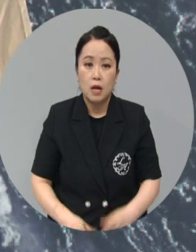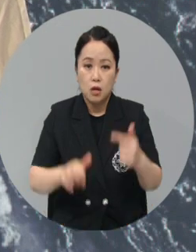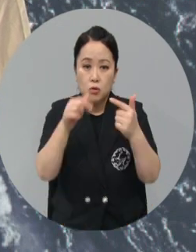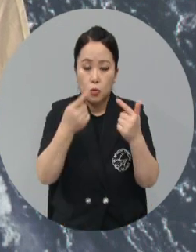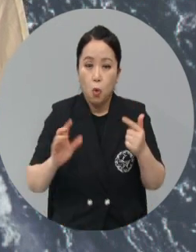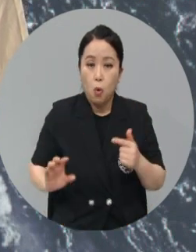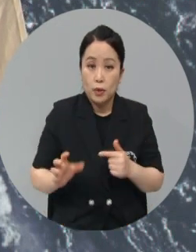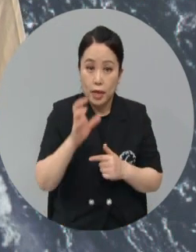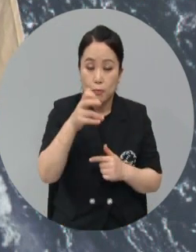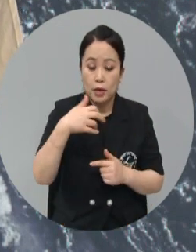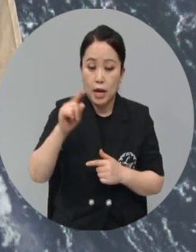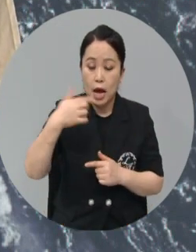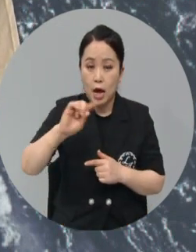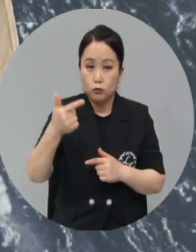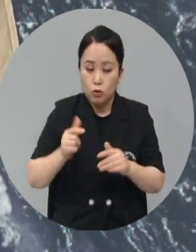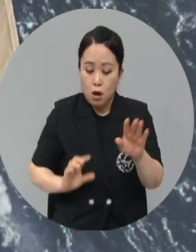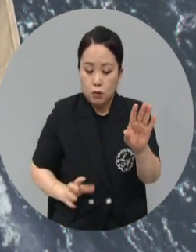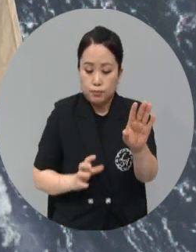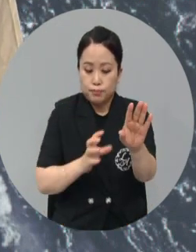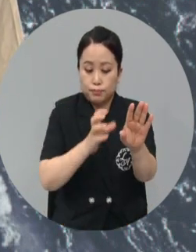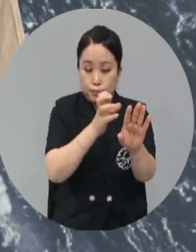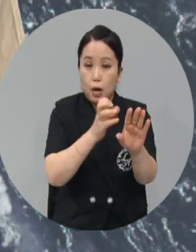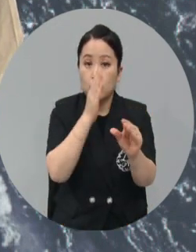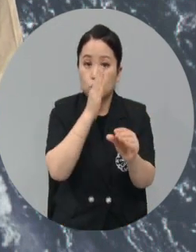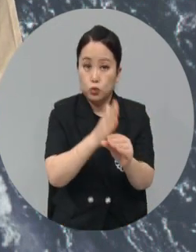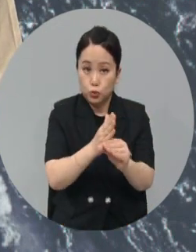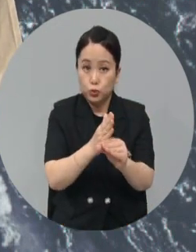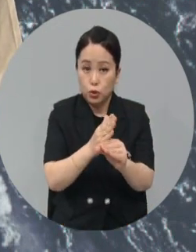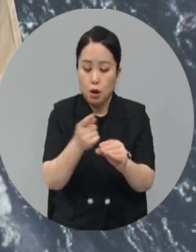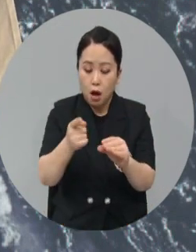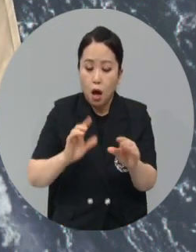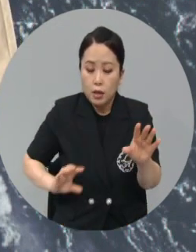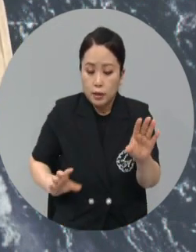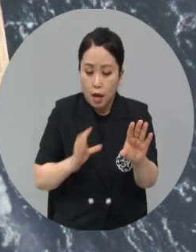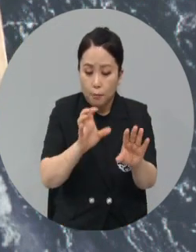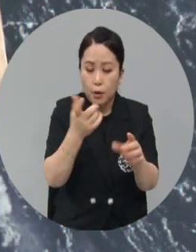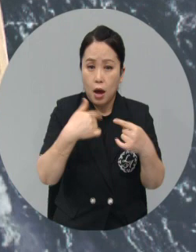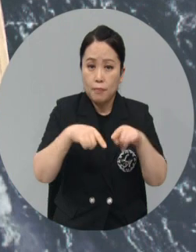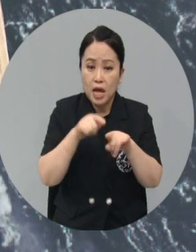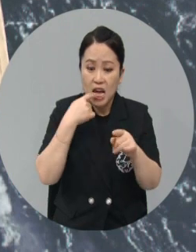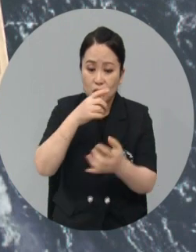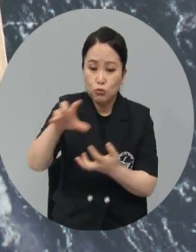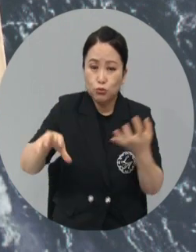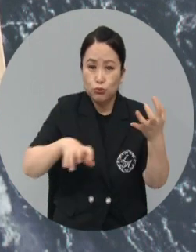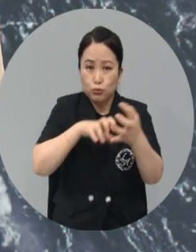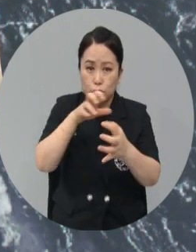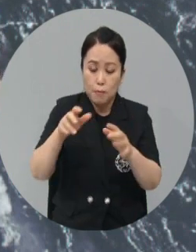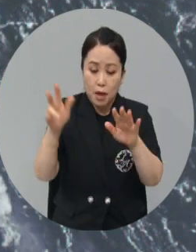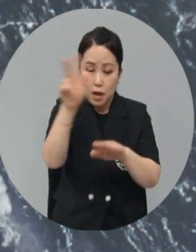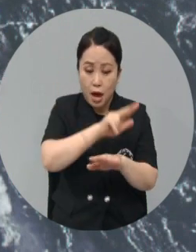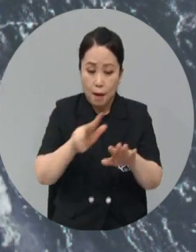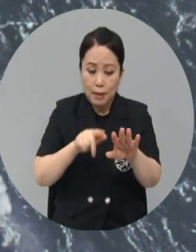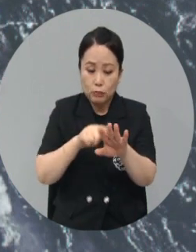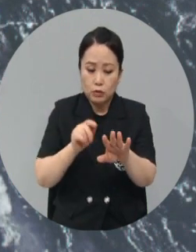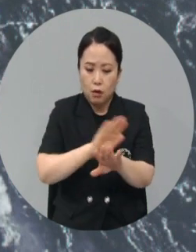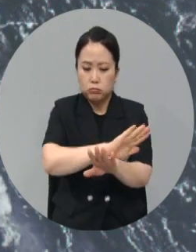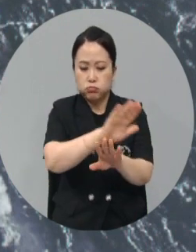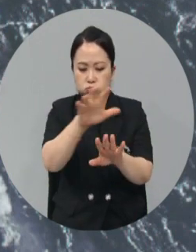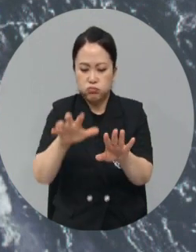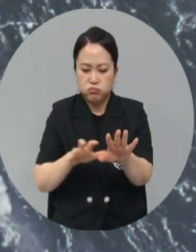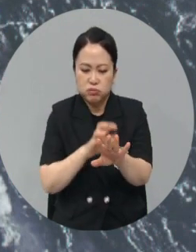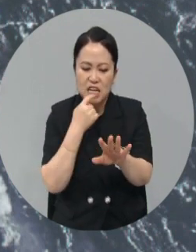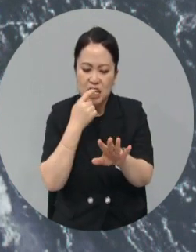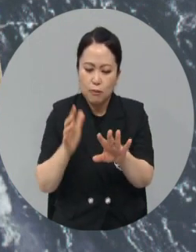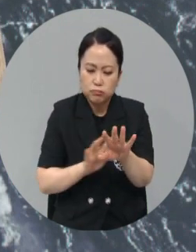제6호 태풍 카눈이 북상하고 있습니다. 태풍에 동반된 구름이 한반도 전체를 덮고 있는 모습인데요. 중심